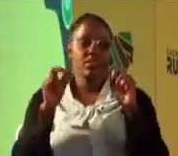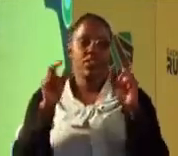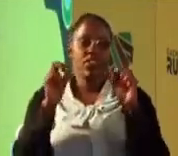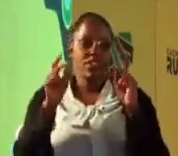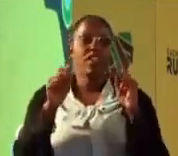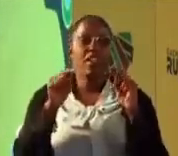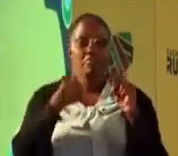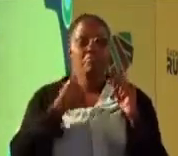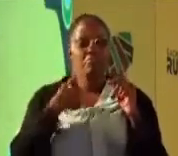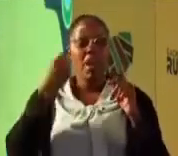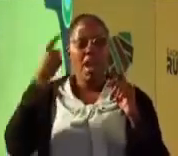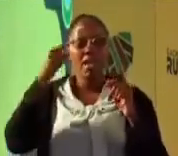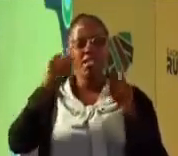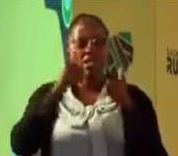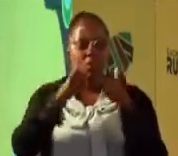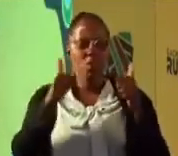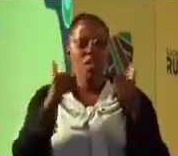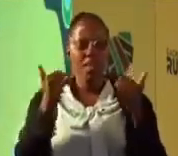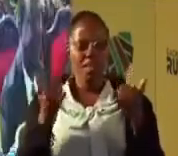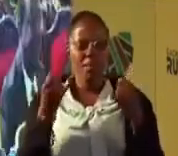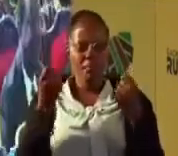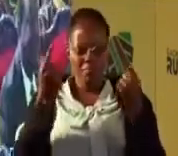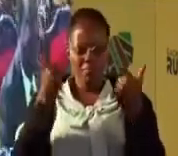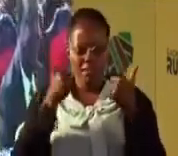Okay, nimekuelewa sasa.